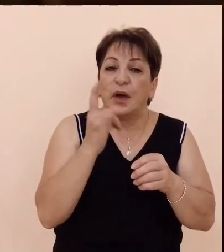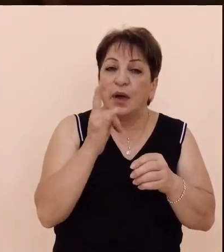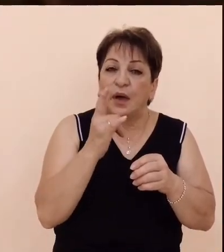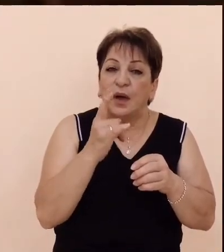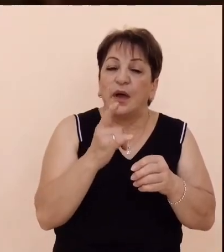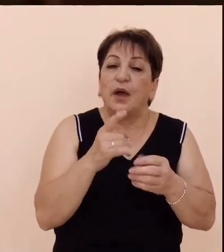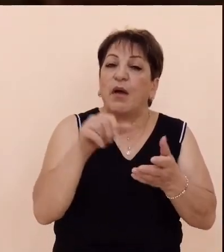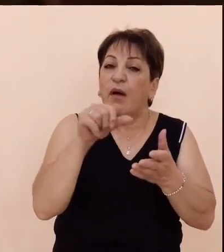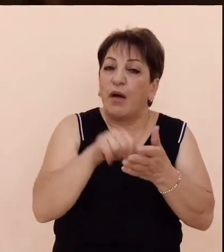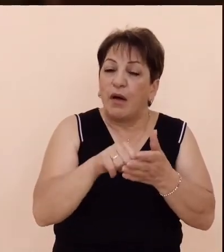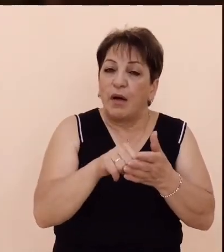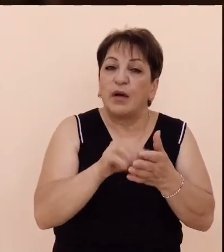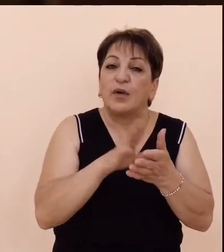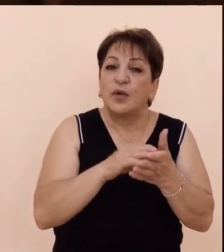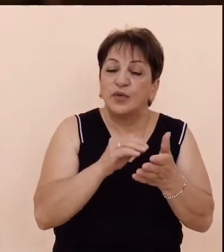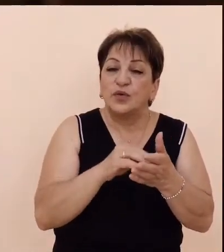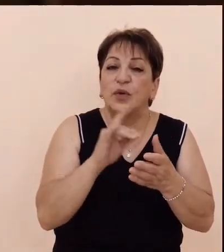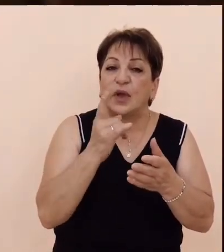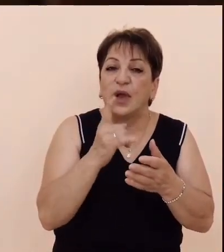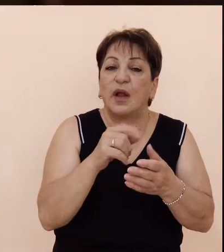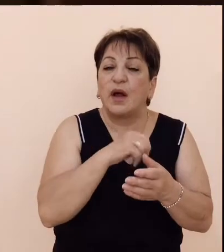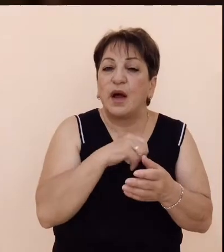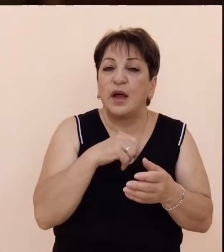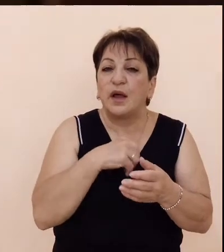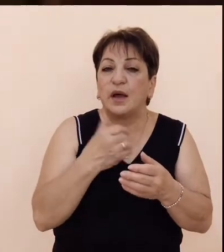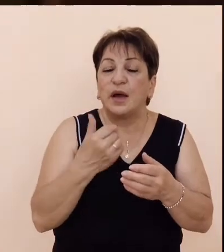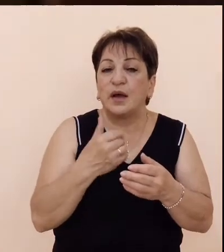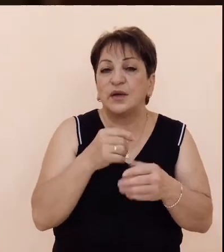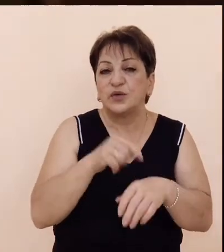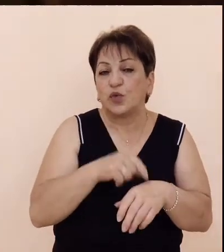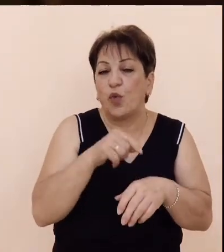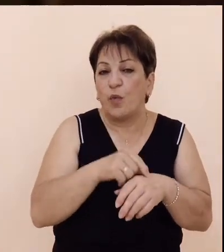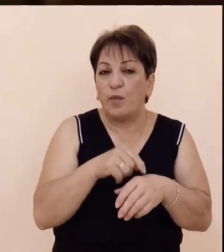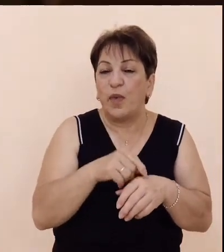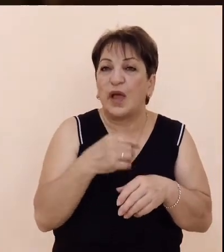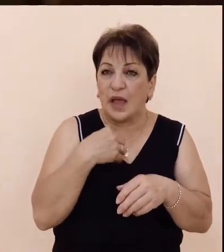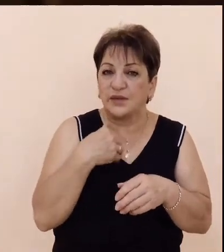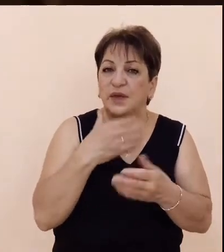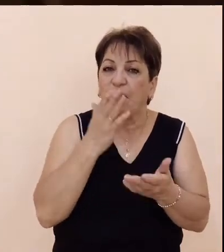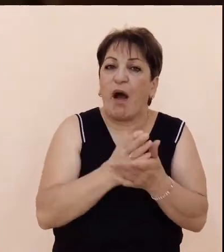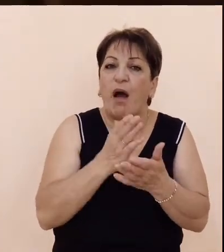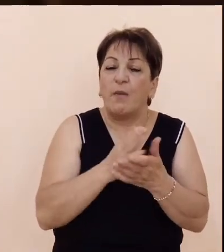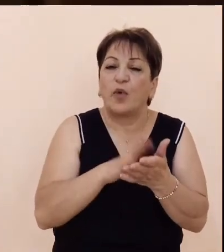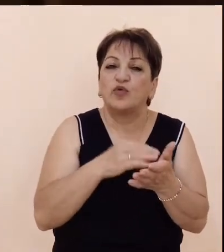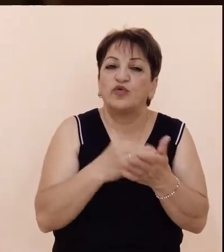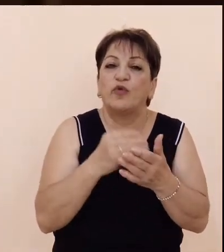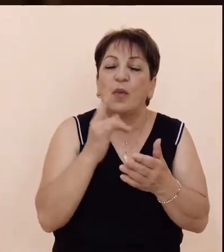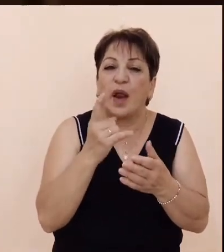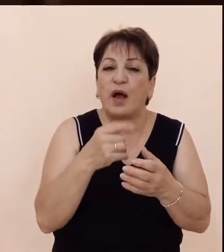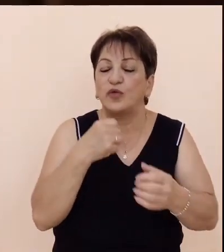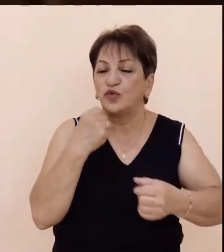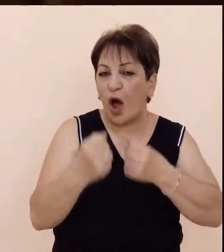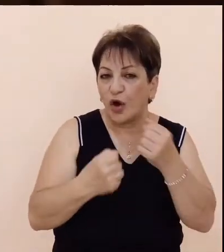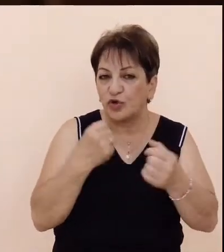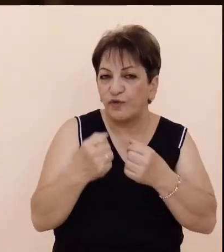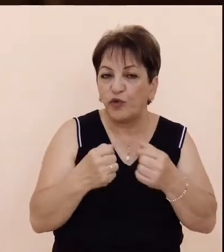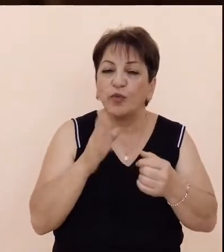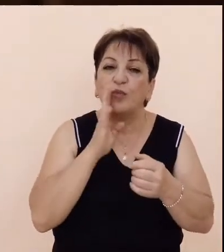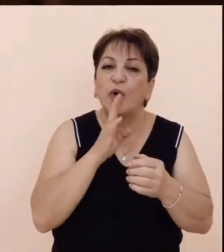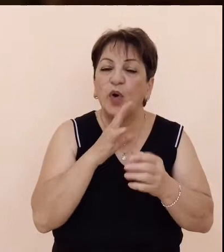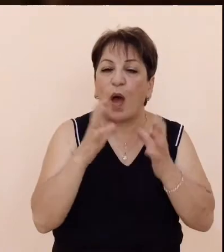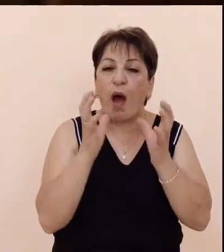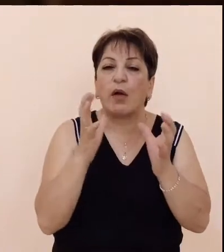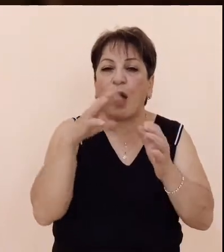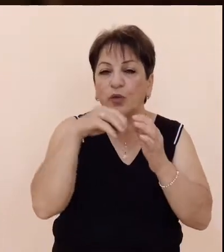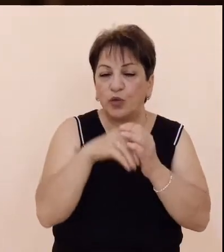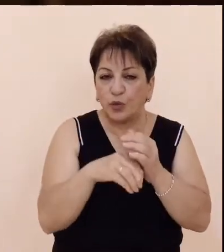երեխայի գոյությունը, երբ երեխան սկսում է իր մասին զգացնել, տալ այսպես ասած, երբ սկսում է շարժվել մոր արգանդում,